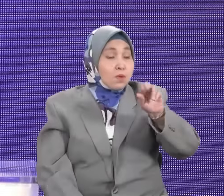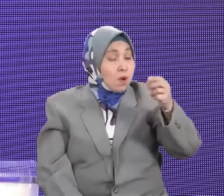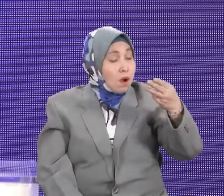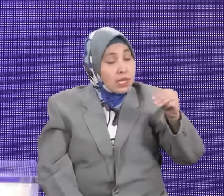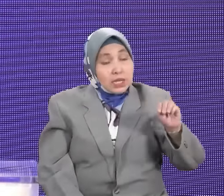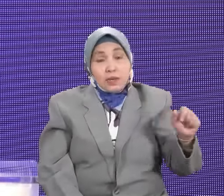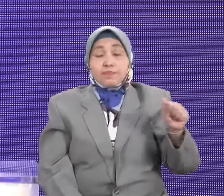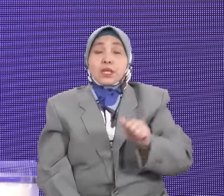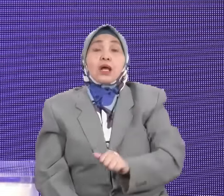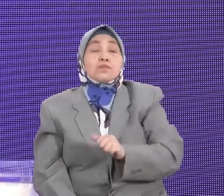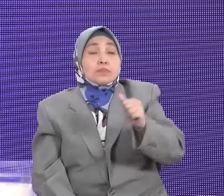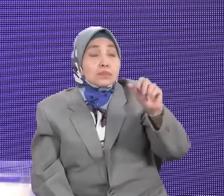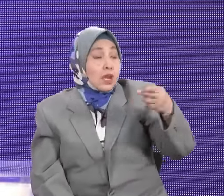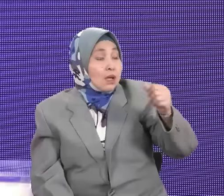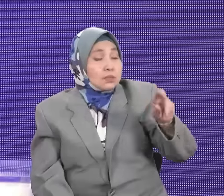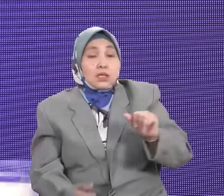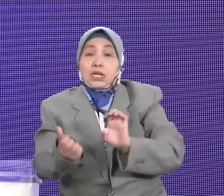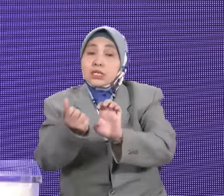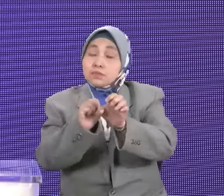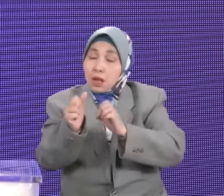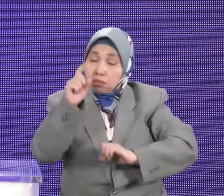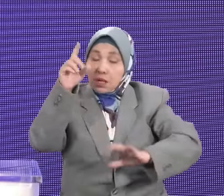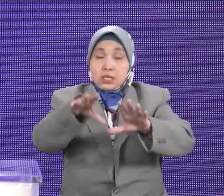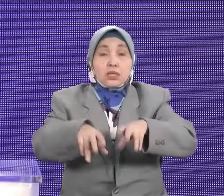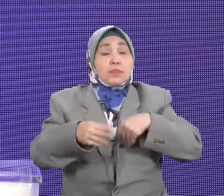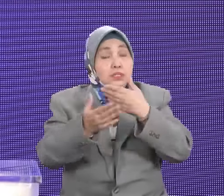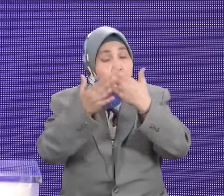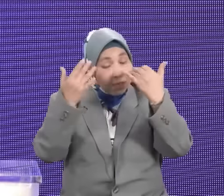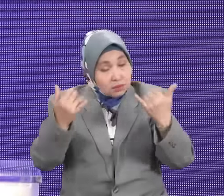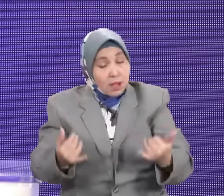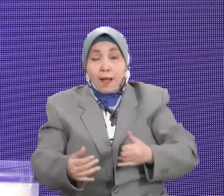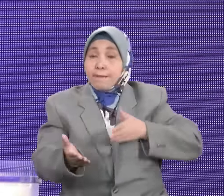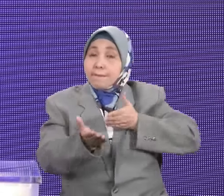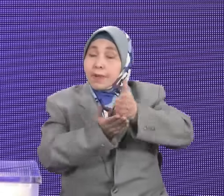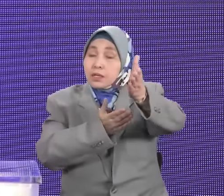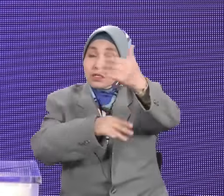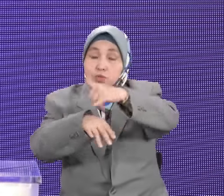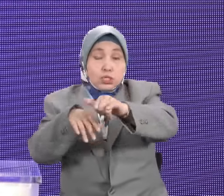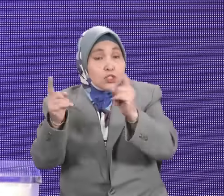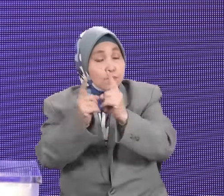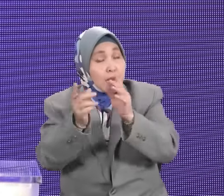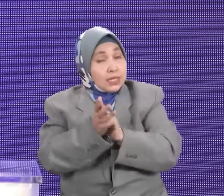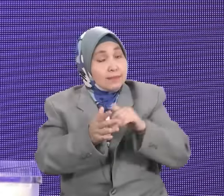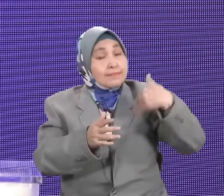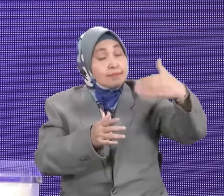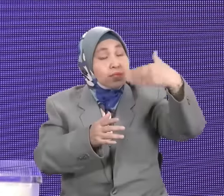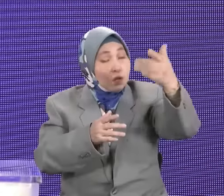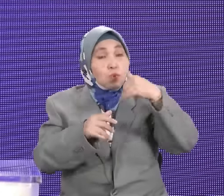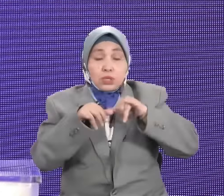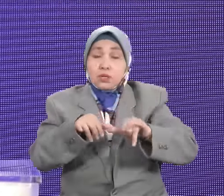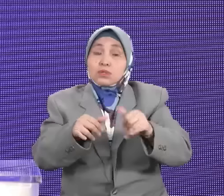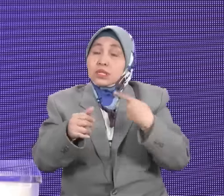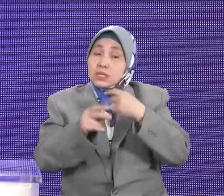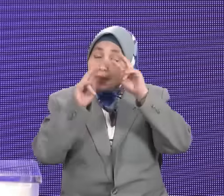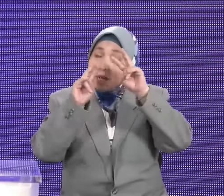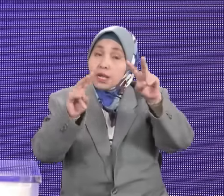Allah angkat yang Allah puji dan Allah terima hingga sampai ke surga kita bertemu lagi dalam episode akan datang untuk terus kita